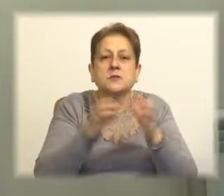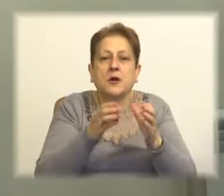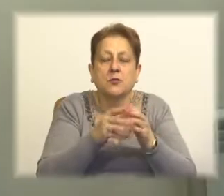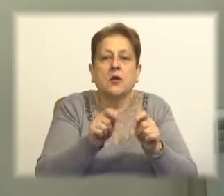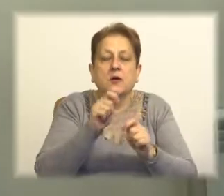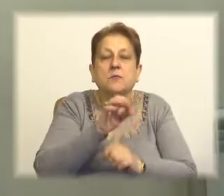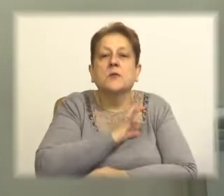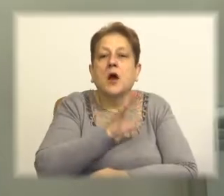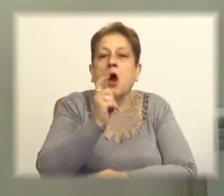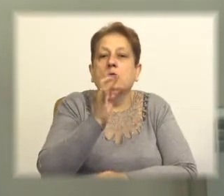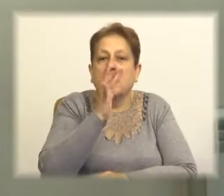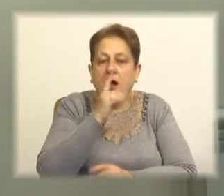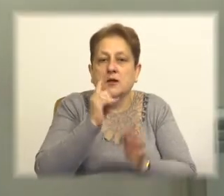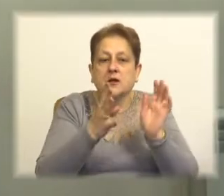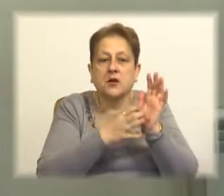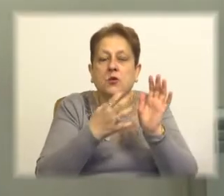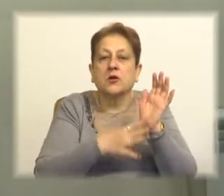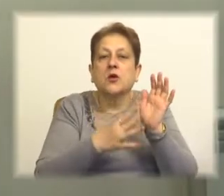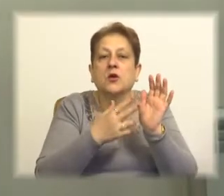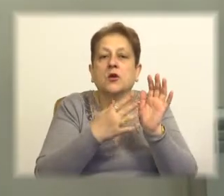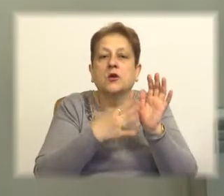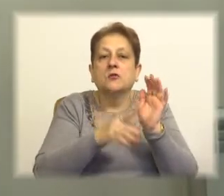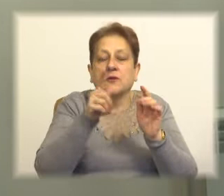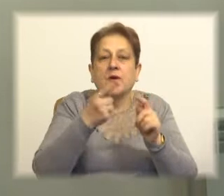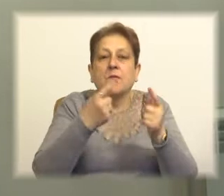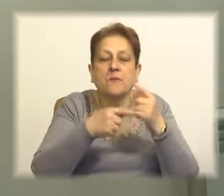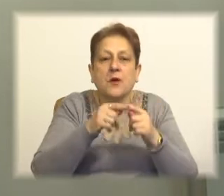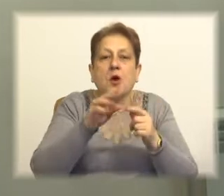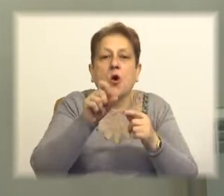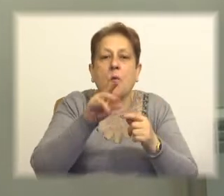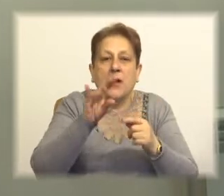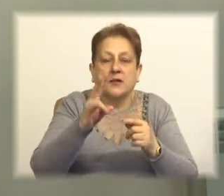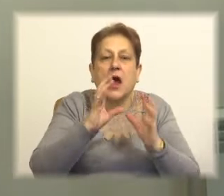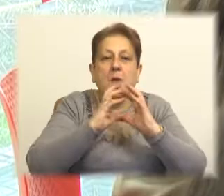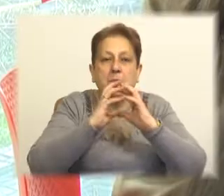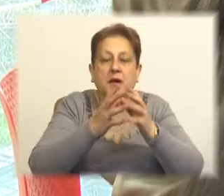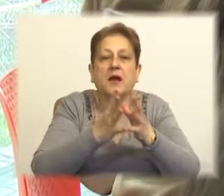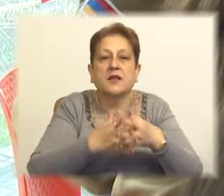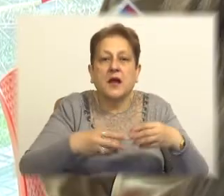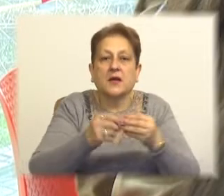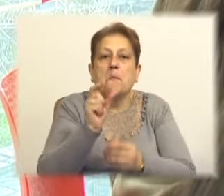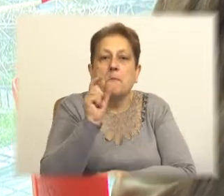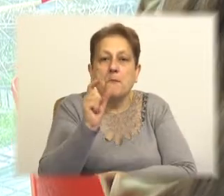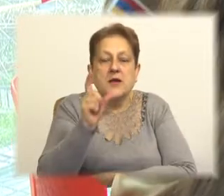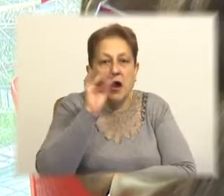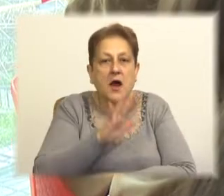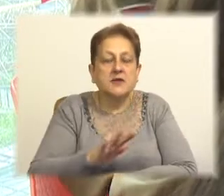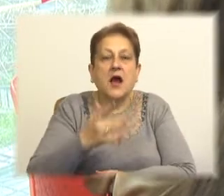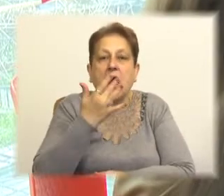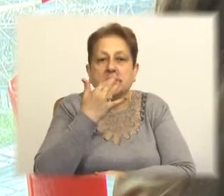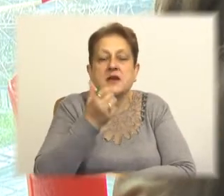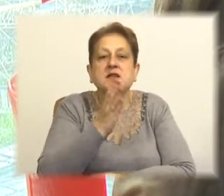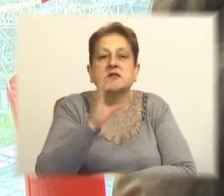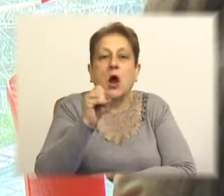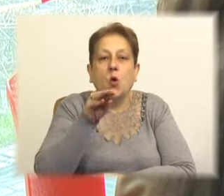նշեց 100-ամյակը։ 1989 թվականին վերահիմնադրված է Հոմեընդմենի համաշխարհային ընտանիքի մաս կազմող Հայաստանի ազգային